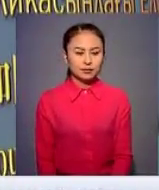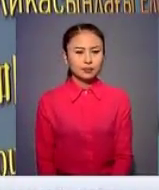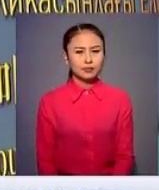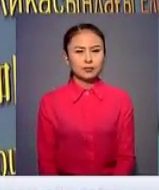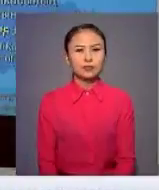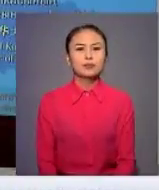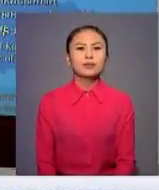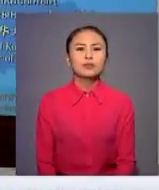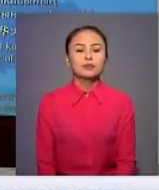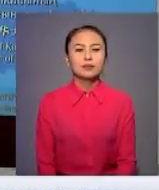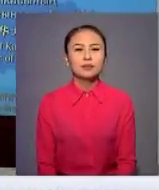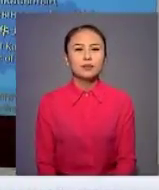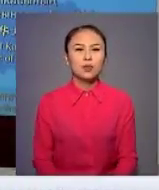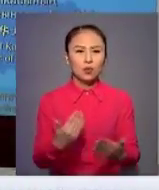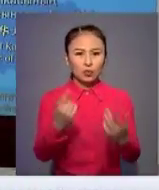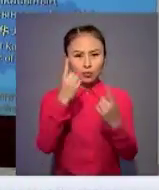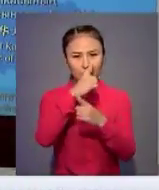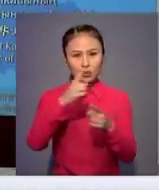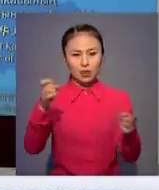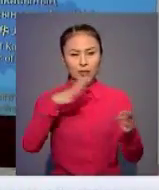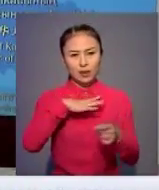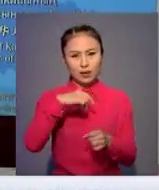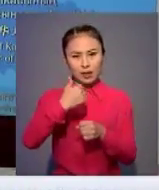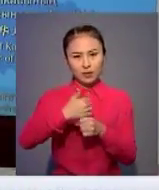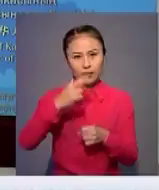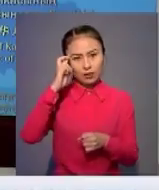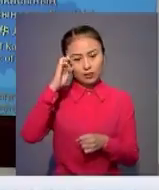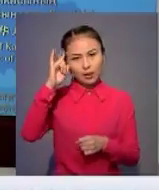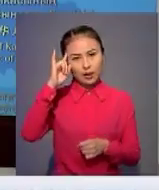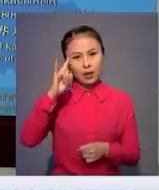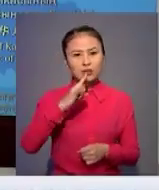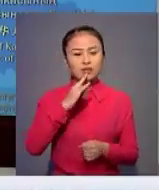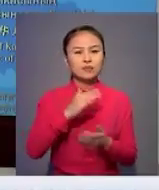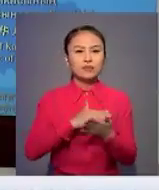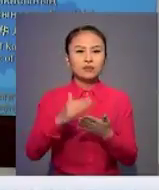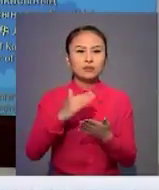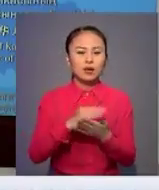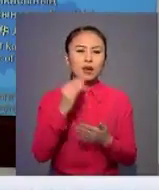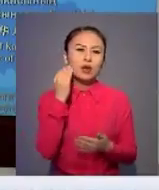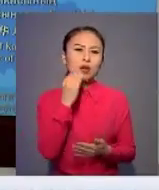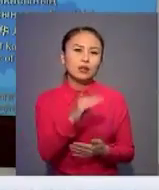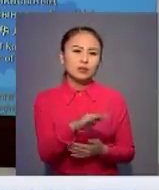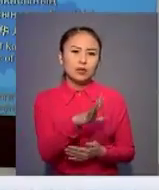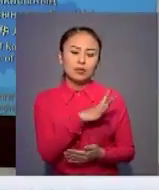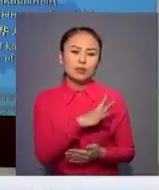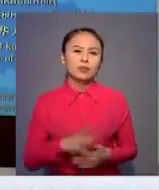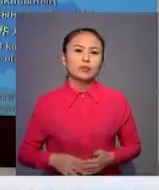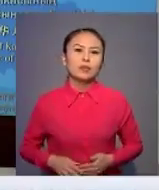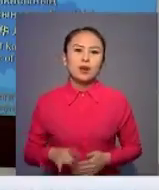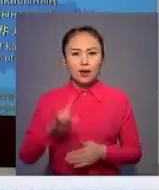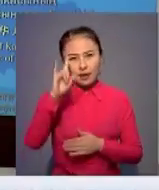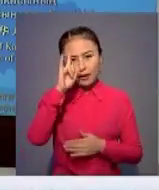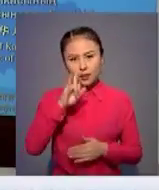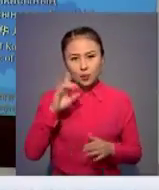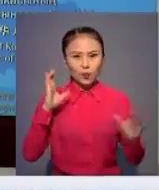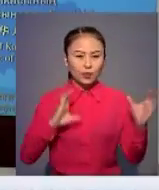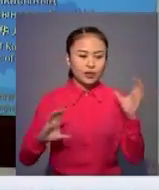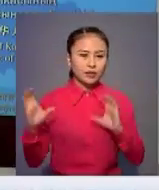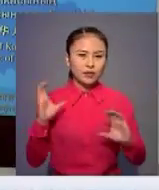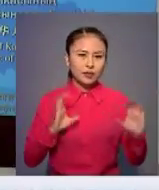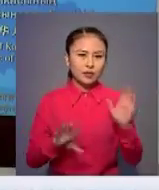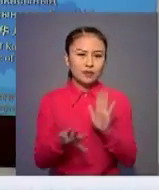Сол жолдау аясында елбасы Қазақстандағы жоғары білімді жаңа сапаға көтеруге, Қазақстандағы